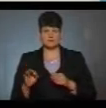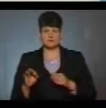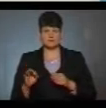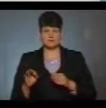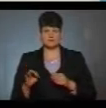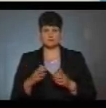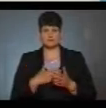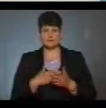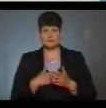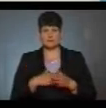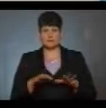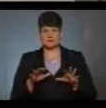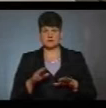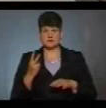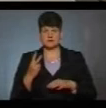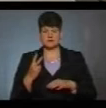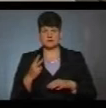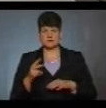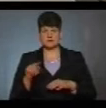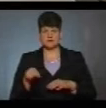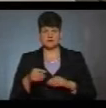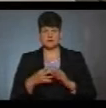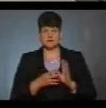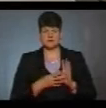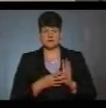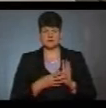2,3% і громадянська позиція